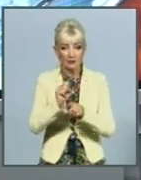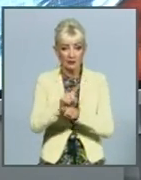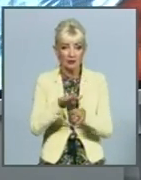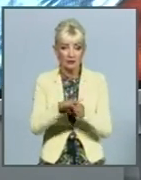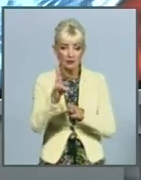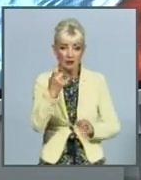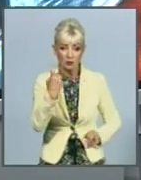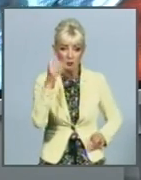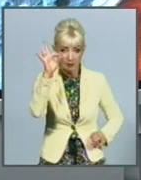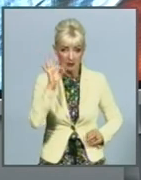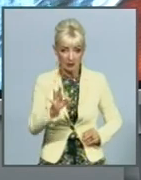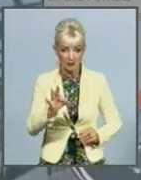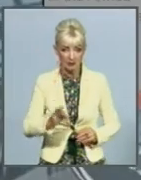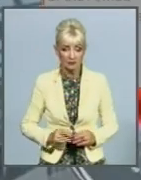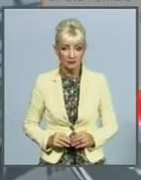на 100%.